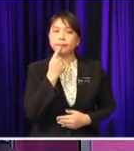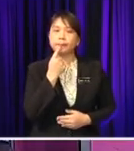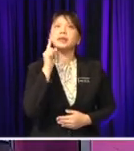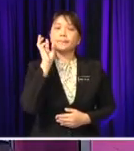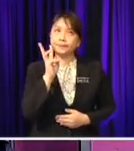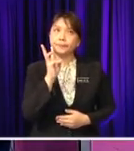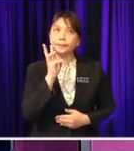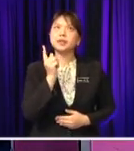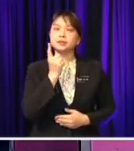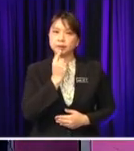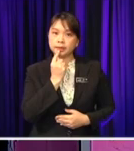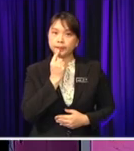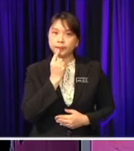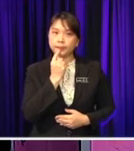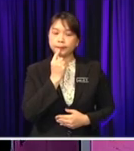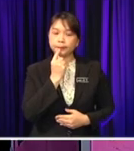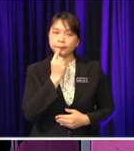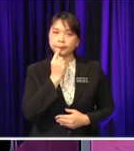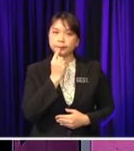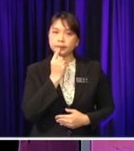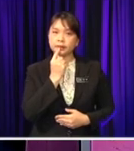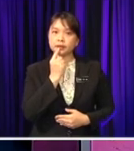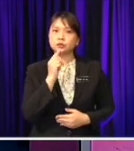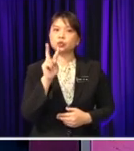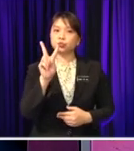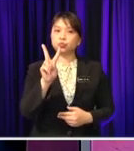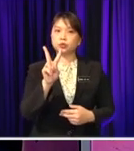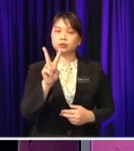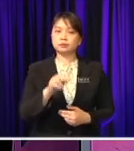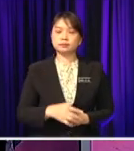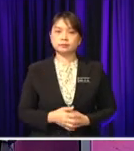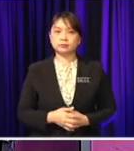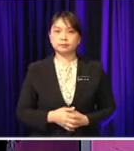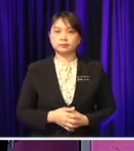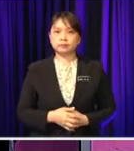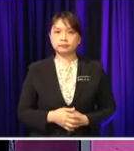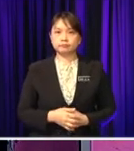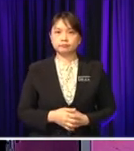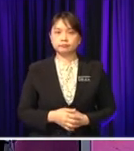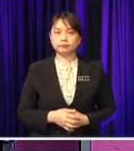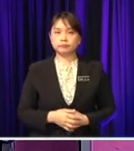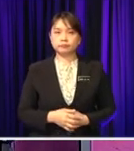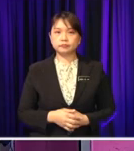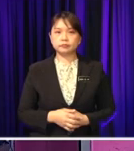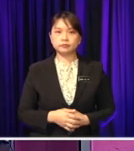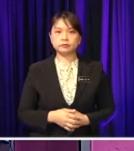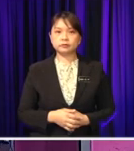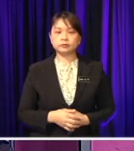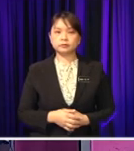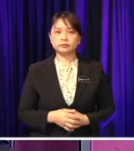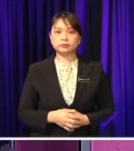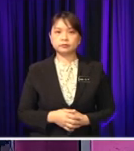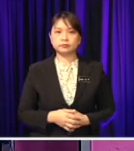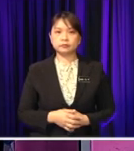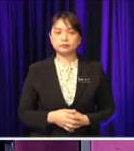Jadi dua tuh kita perlu apa dia bilang jadi untuk kita bilang selepas yang kita sebut di mulut